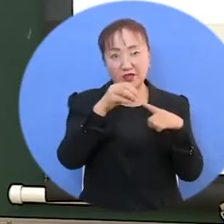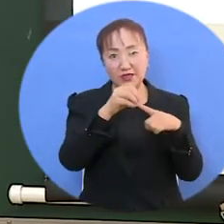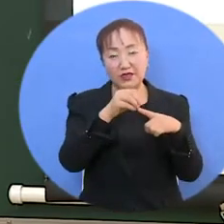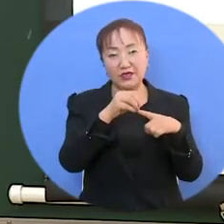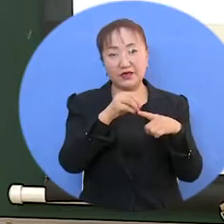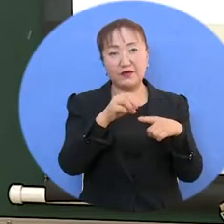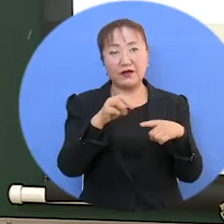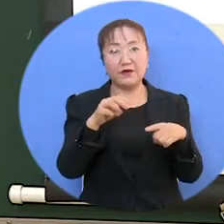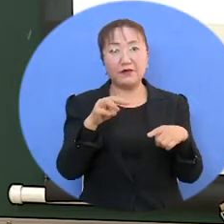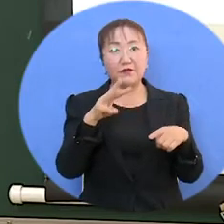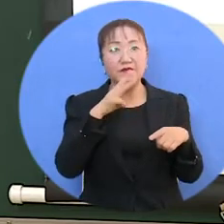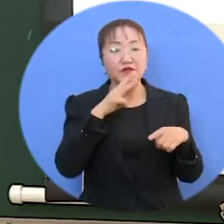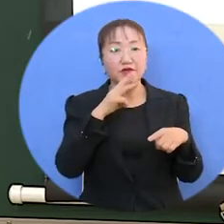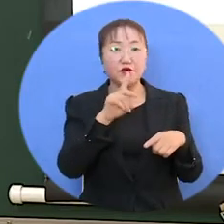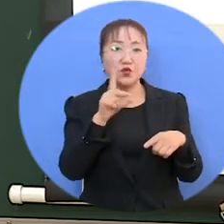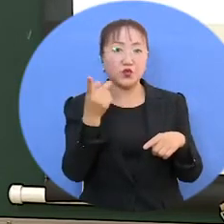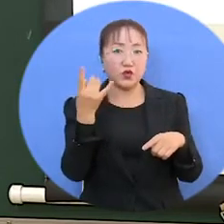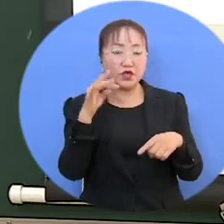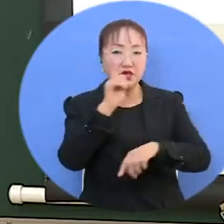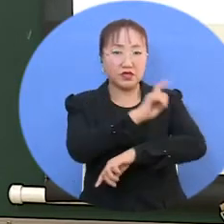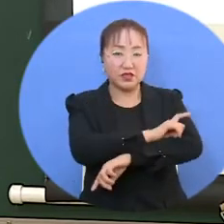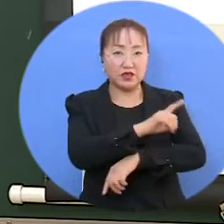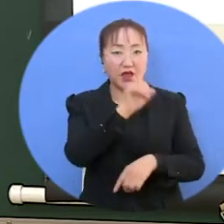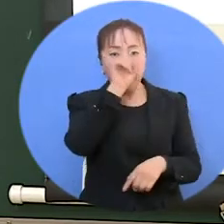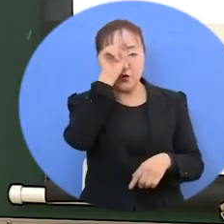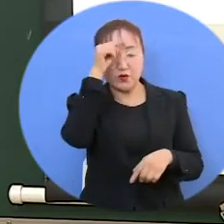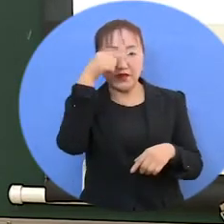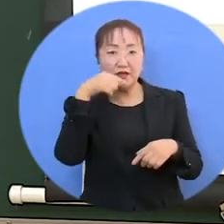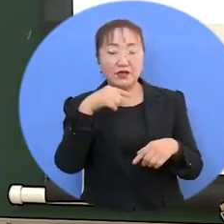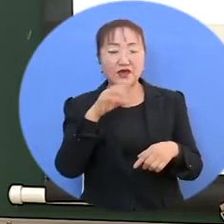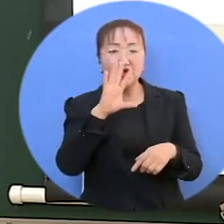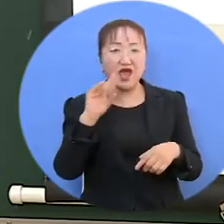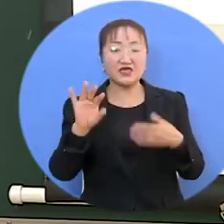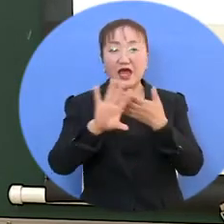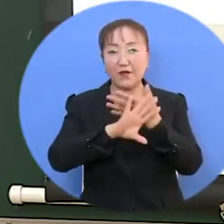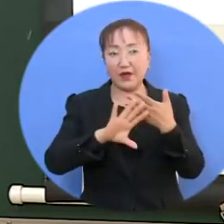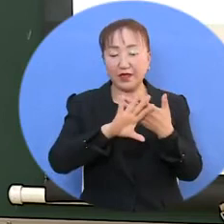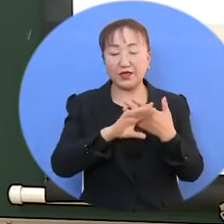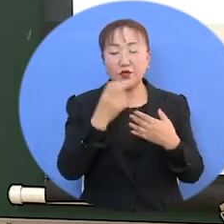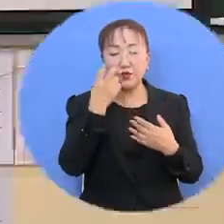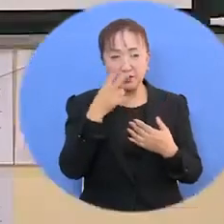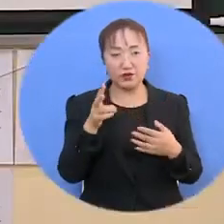хичээлийн хөгжилтэй холбон бас эрүүл мэндэд хэрхэн хамгаалах талаар үзэж судалнаа.